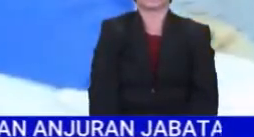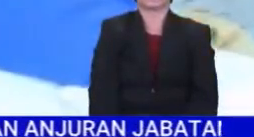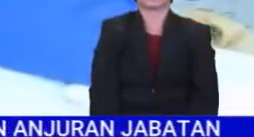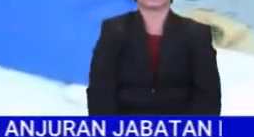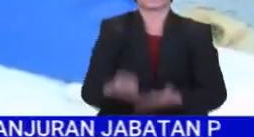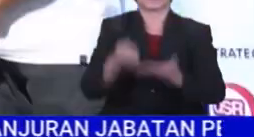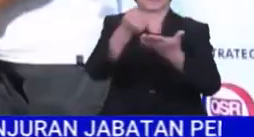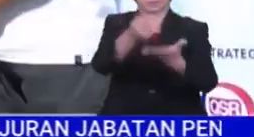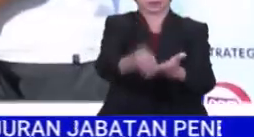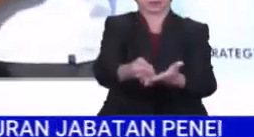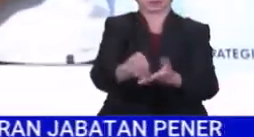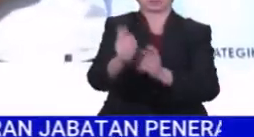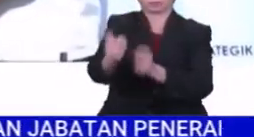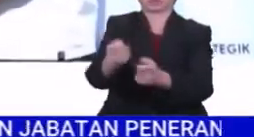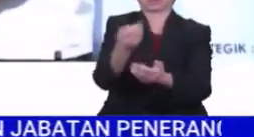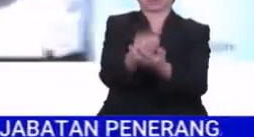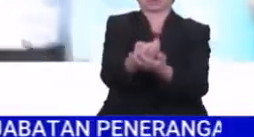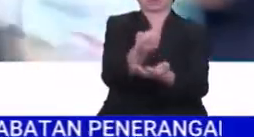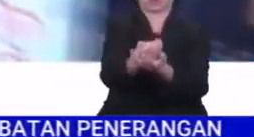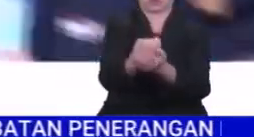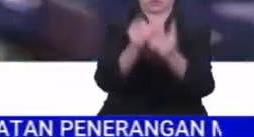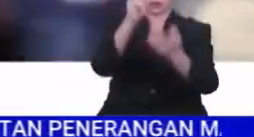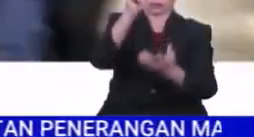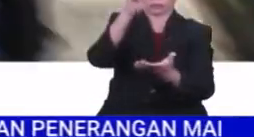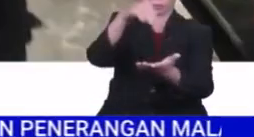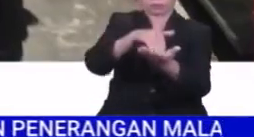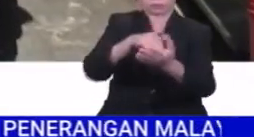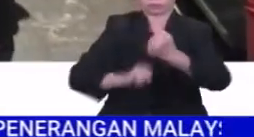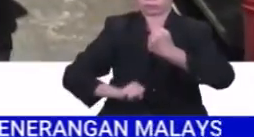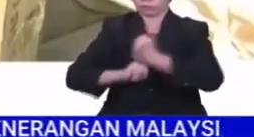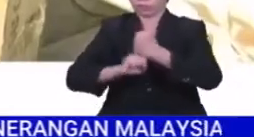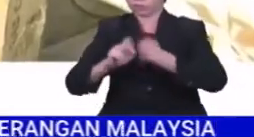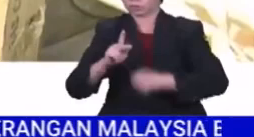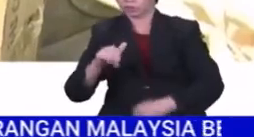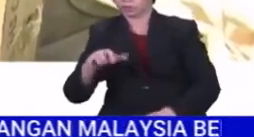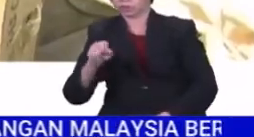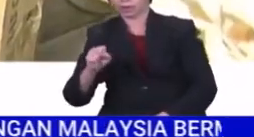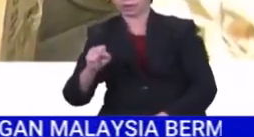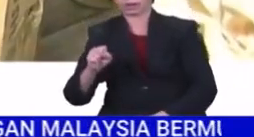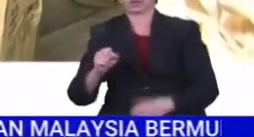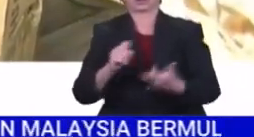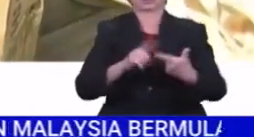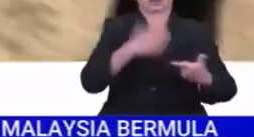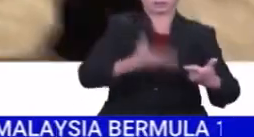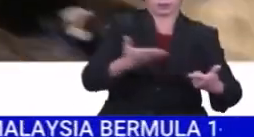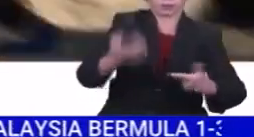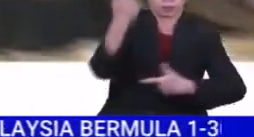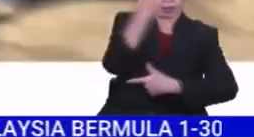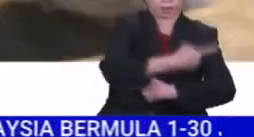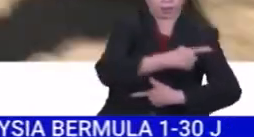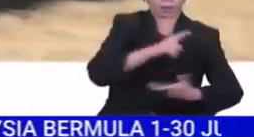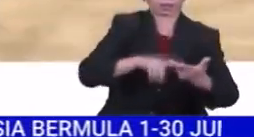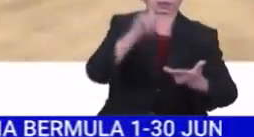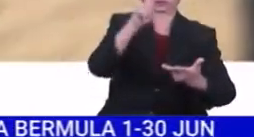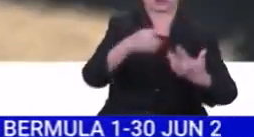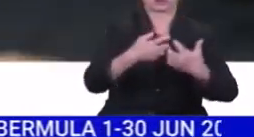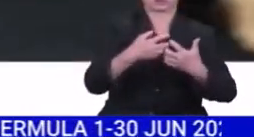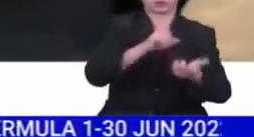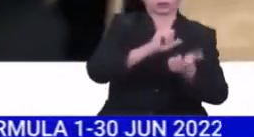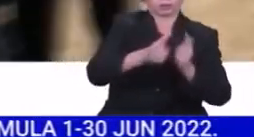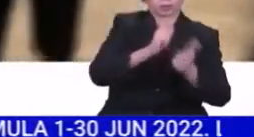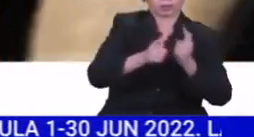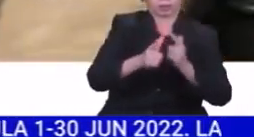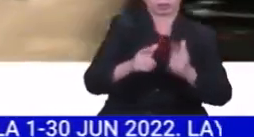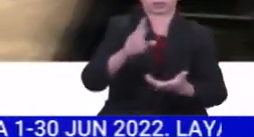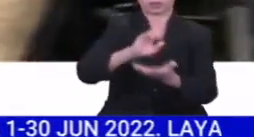bantuan berupa sumbangan uang tunai 1000 Ringgit ajakan ciesar branch barang keperluan harian Setelah sebuah mesin palsu